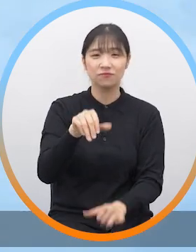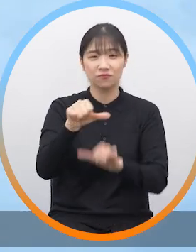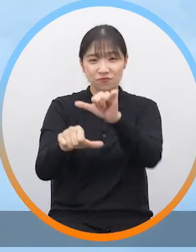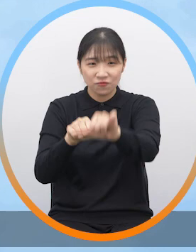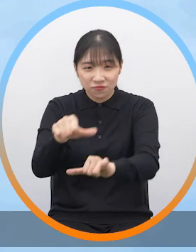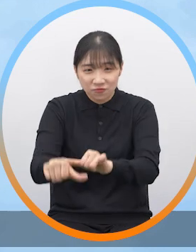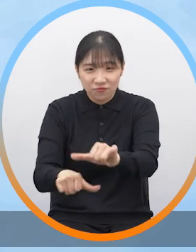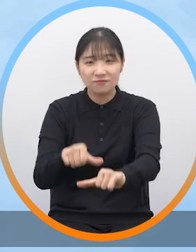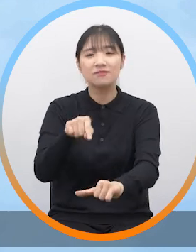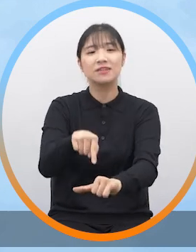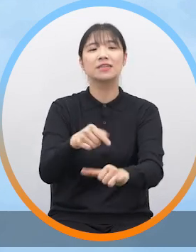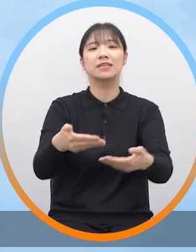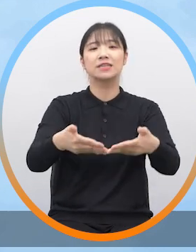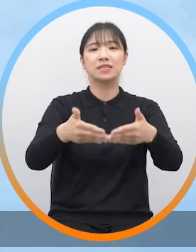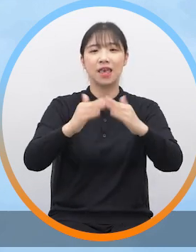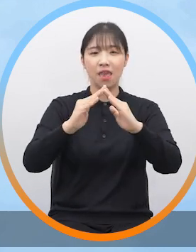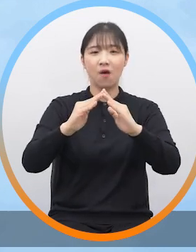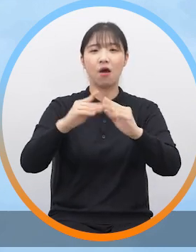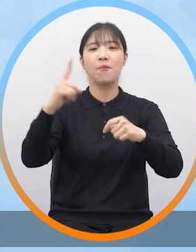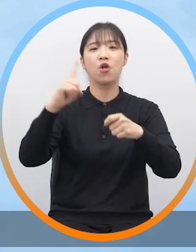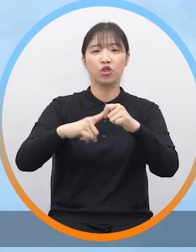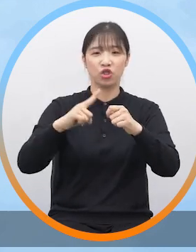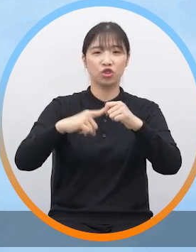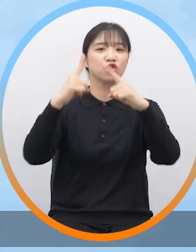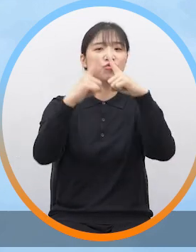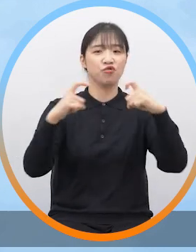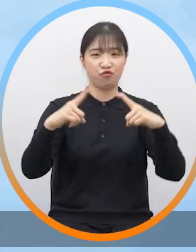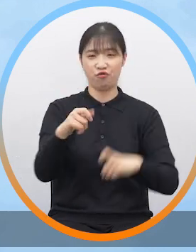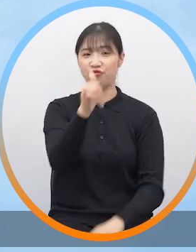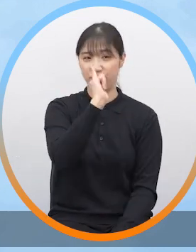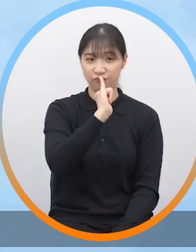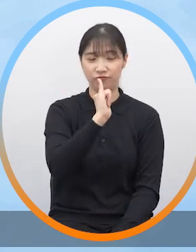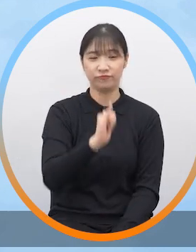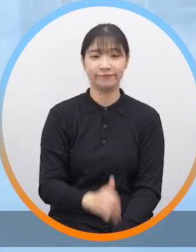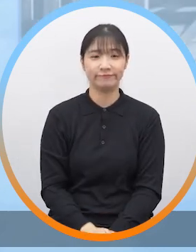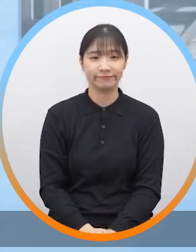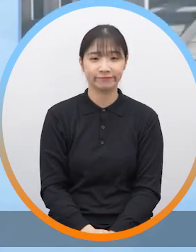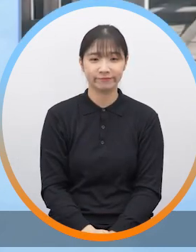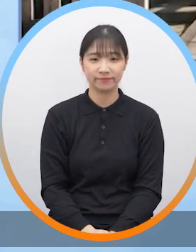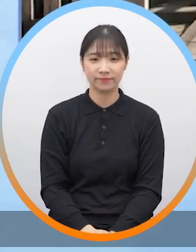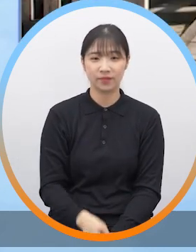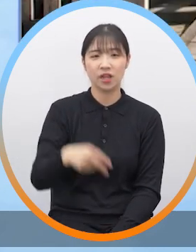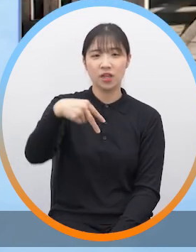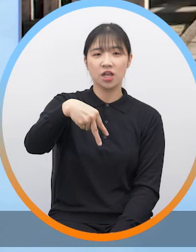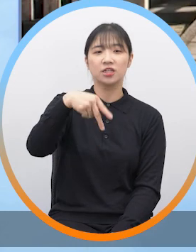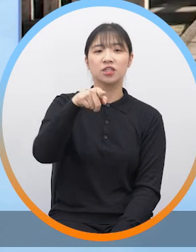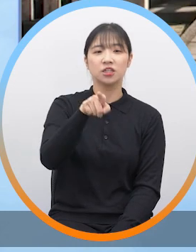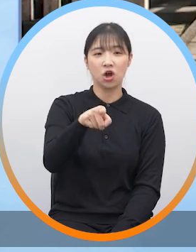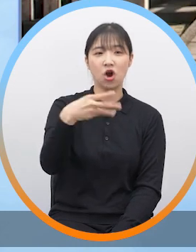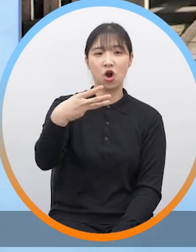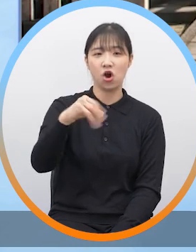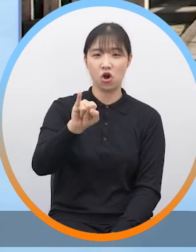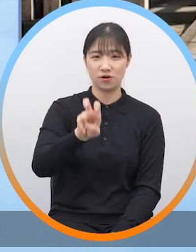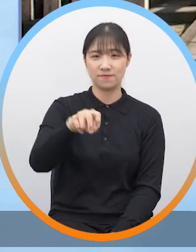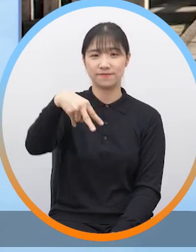후예들이 자손들이 세웠다고 하는 절이 있습니다. 바로 서림사라고